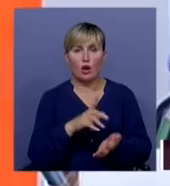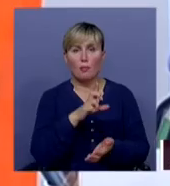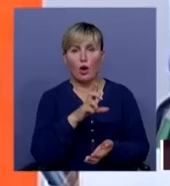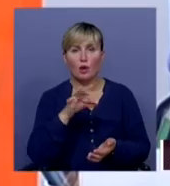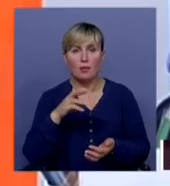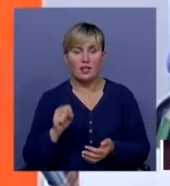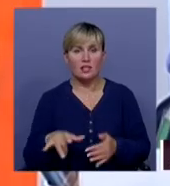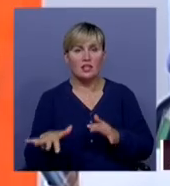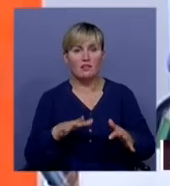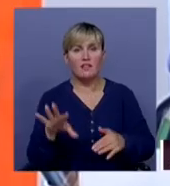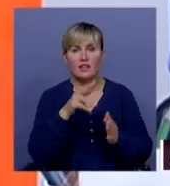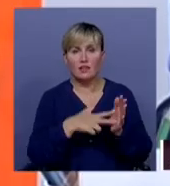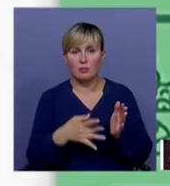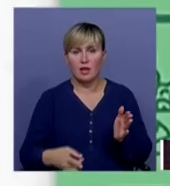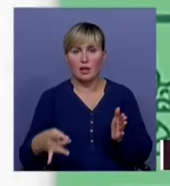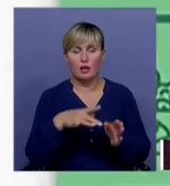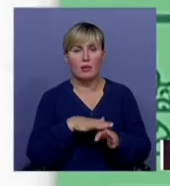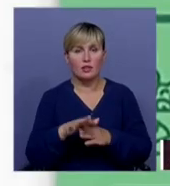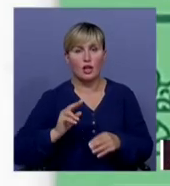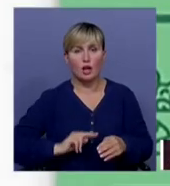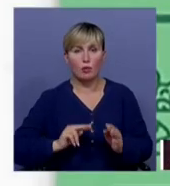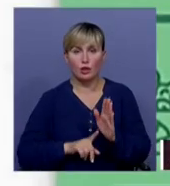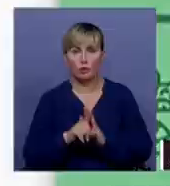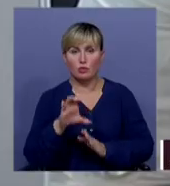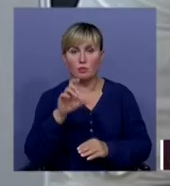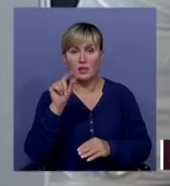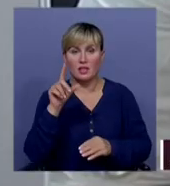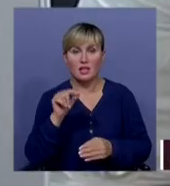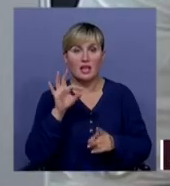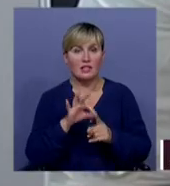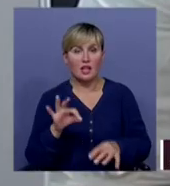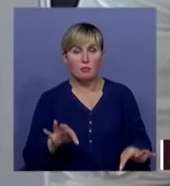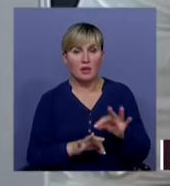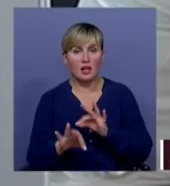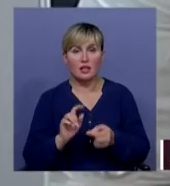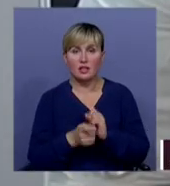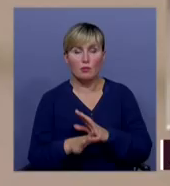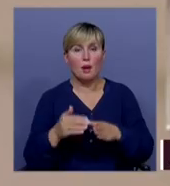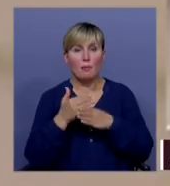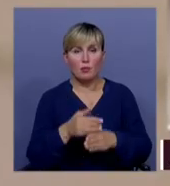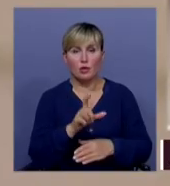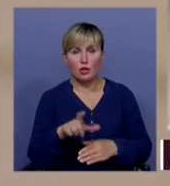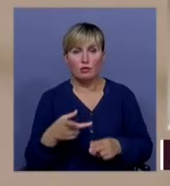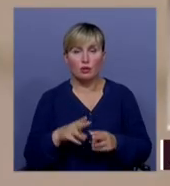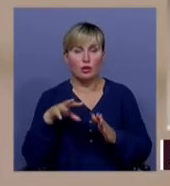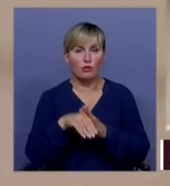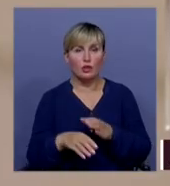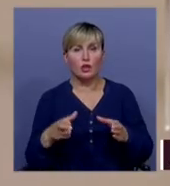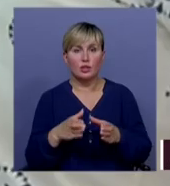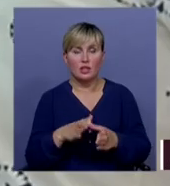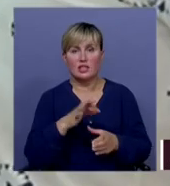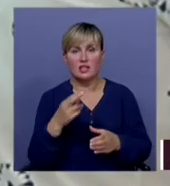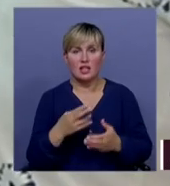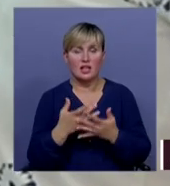отбасы» действуют во всех 8 районах. Полноценную работу они начнут с понедельника. Цель проекта неизменна – помочь гражданам, которые входят в категорию